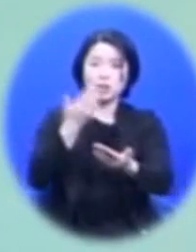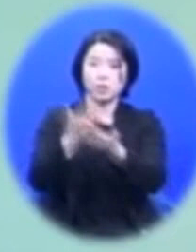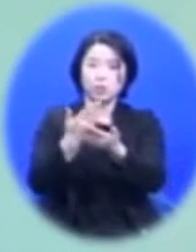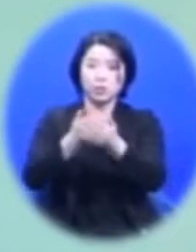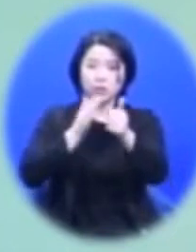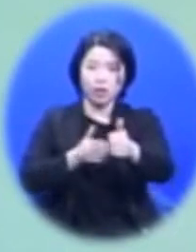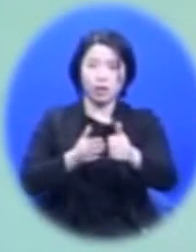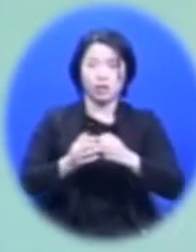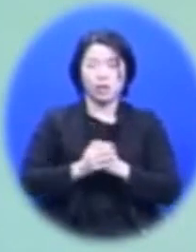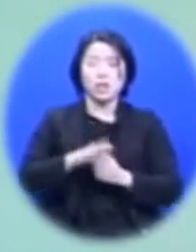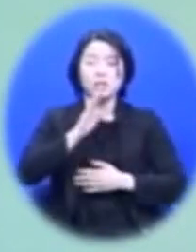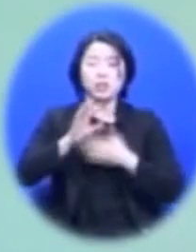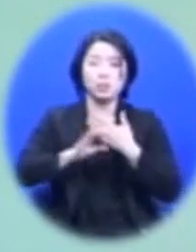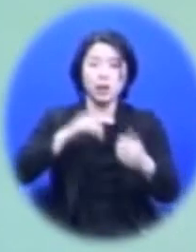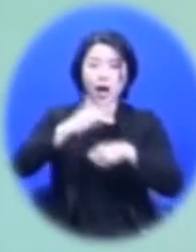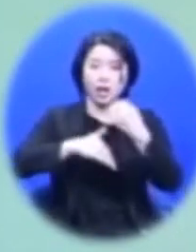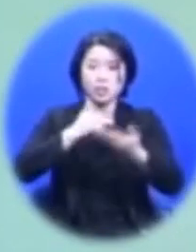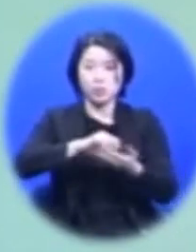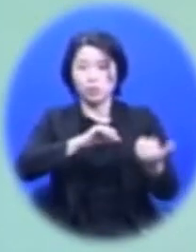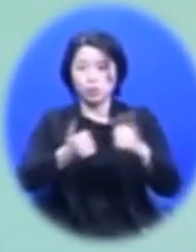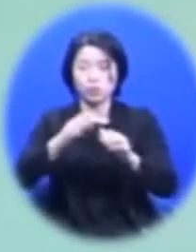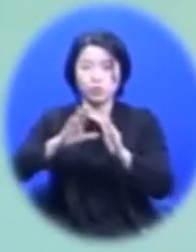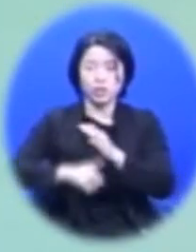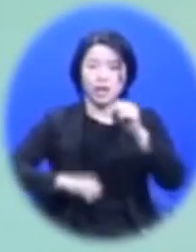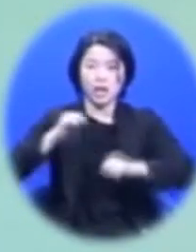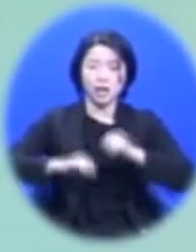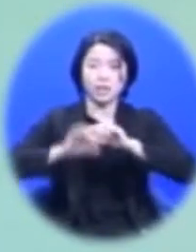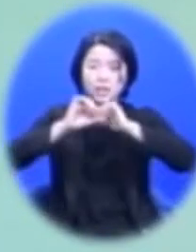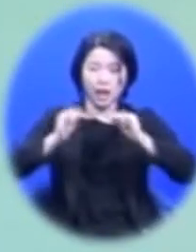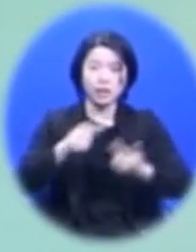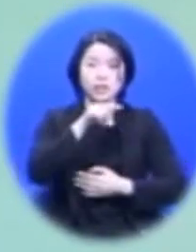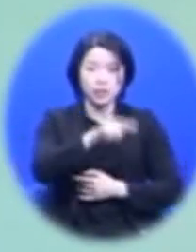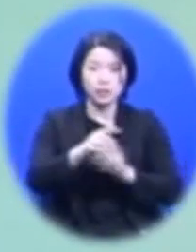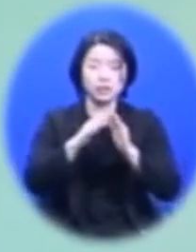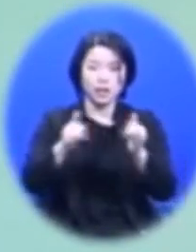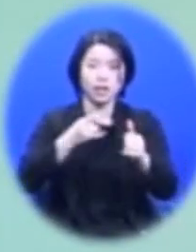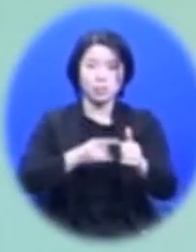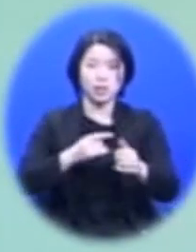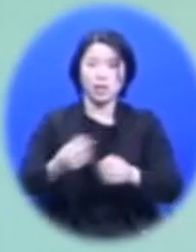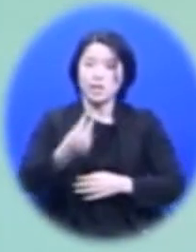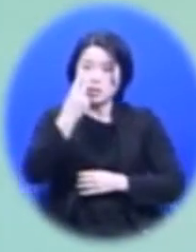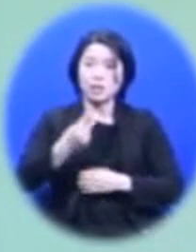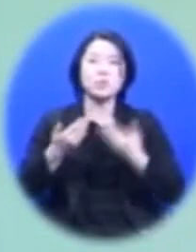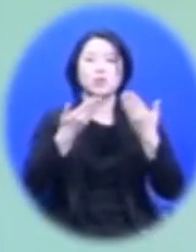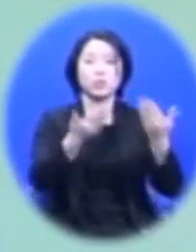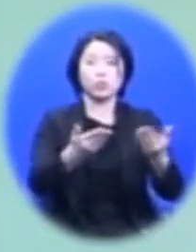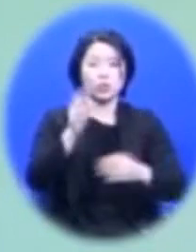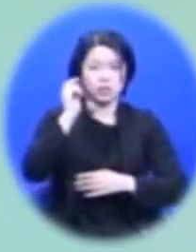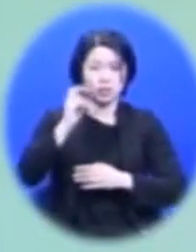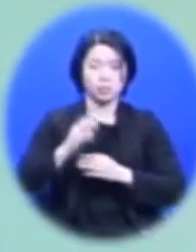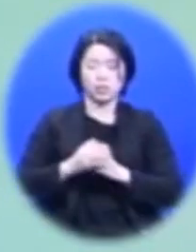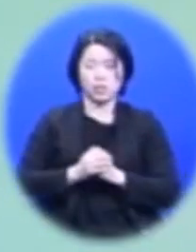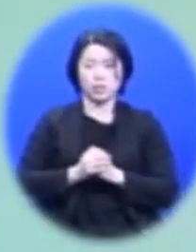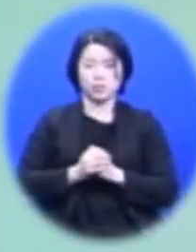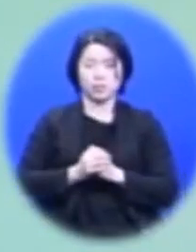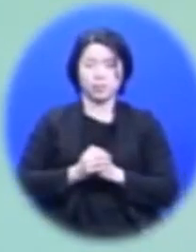간구하십시오. 그리하면 하나님은 죽을 죄는 짓지 않은 그 사람들에게 생명을 주실 것입니다.